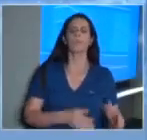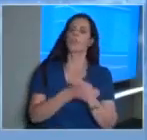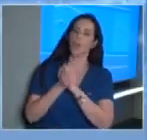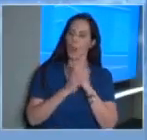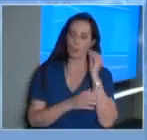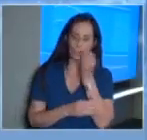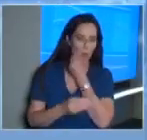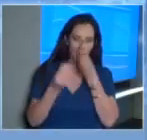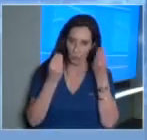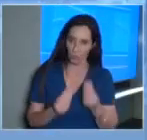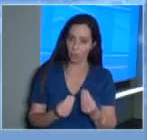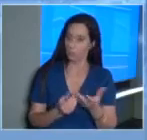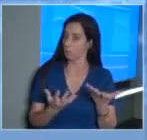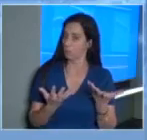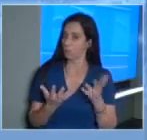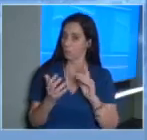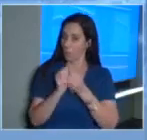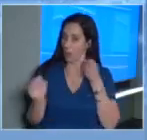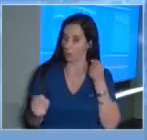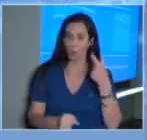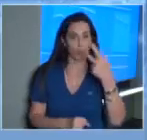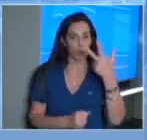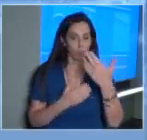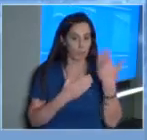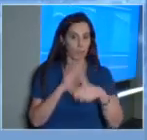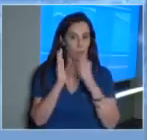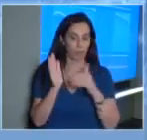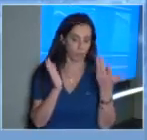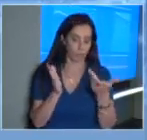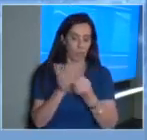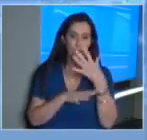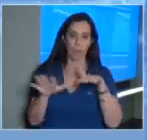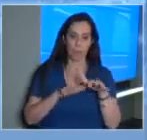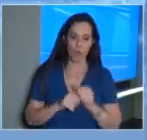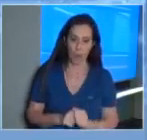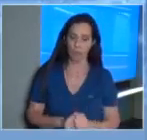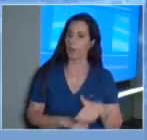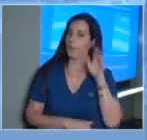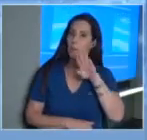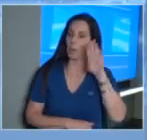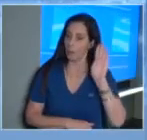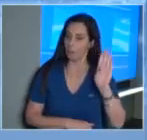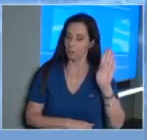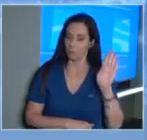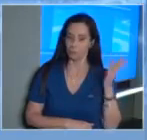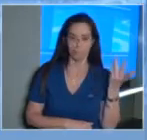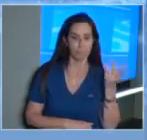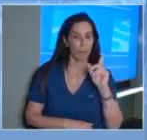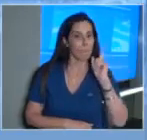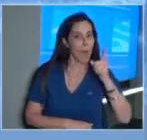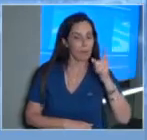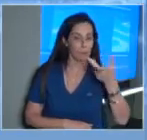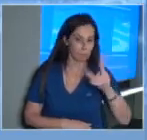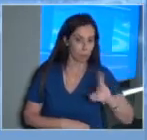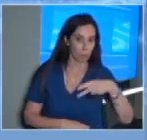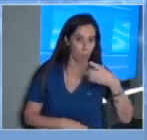שלום לכם וצהריים טובים, הדרמה בשיאה. שלושה ימים לסיום המועד החוקי להרכבת הממשלה, וראש הממשלה נתניהו מפזר איומים על